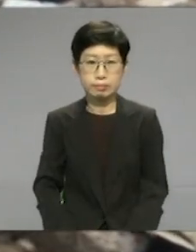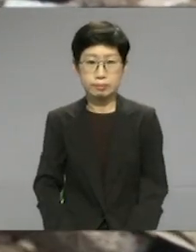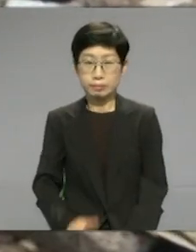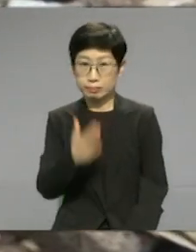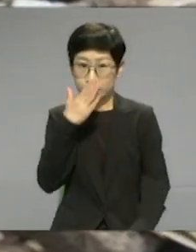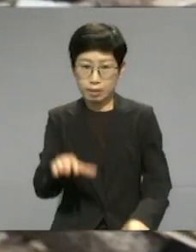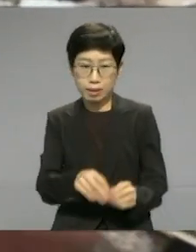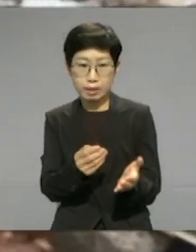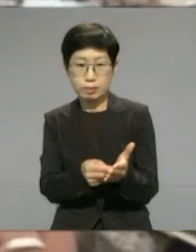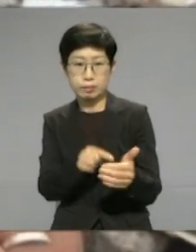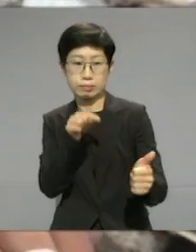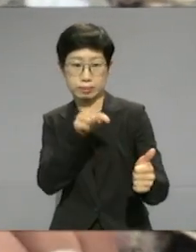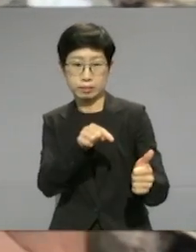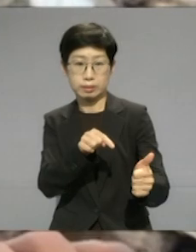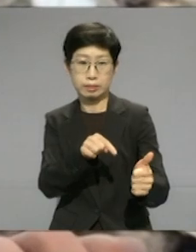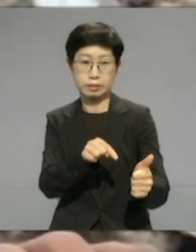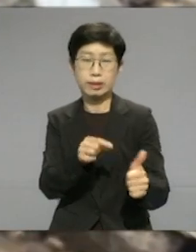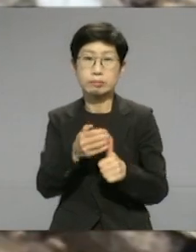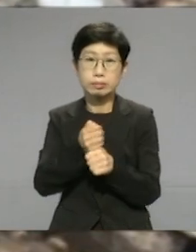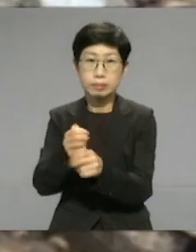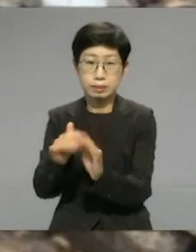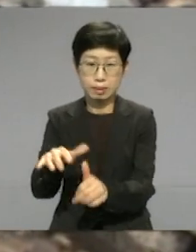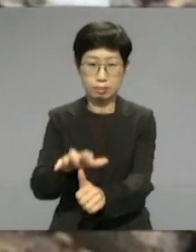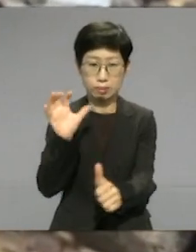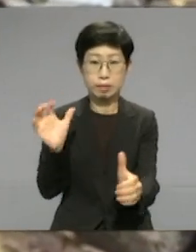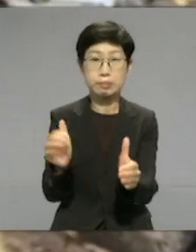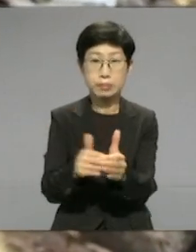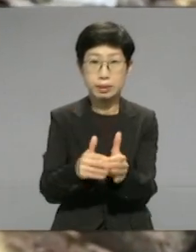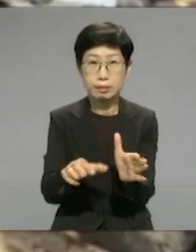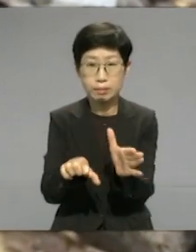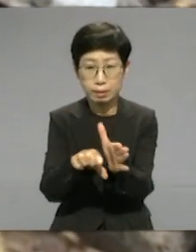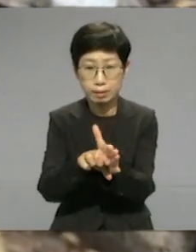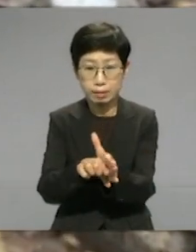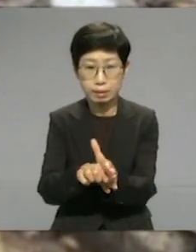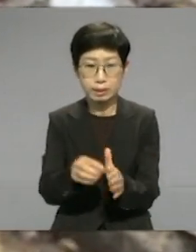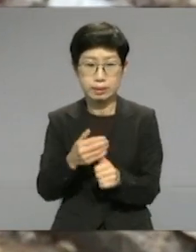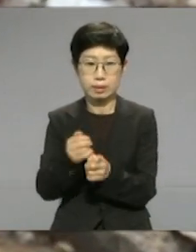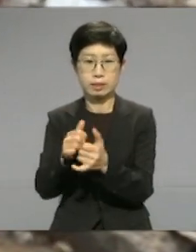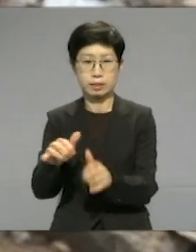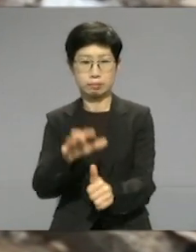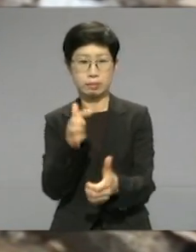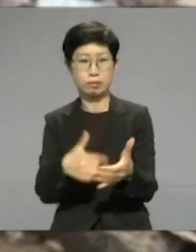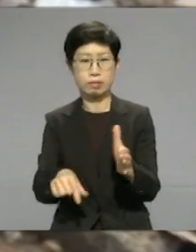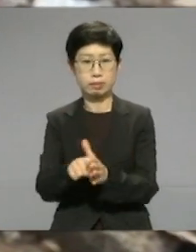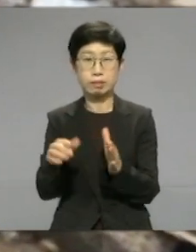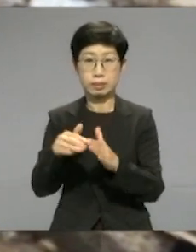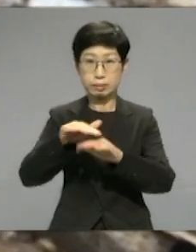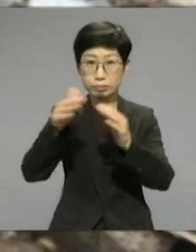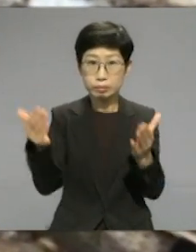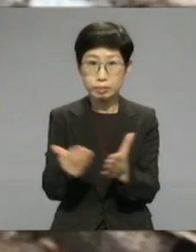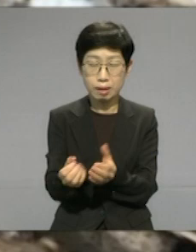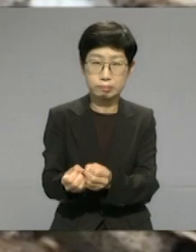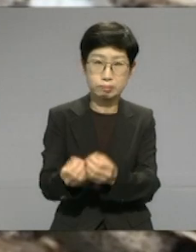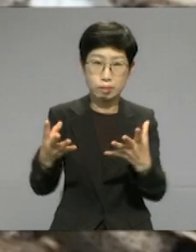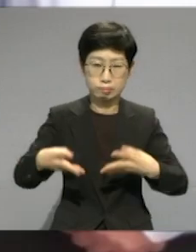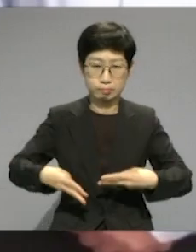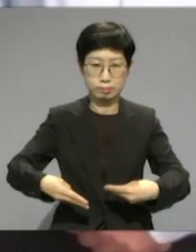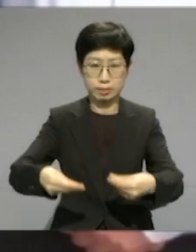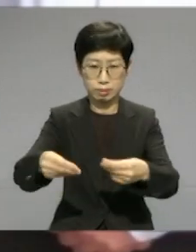تدعي انك انت يعني دمرت بيت كامل وصلت 210 شهداء علشان تدعي انك انت محرر